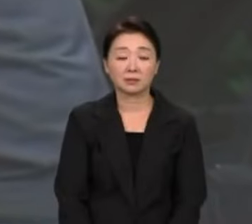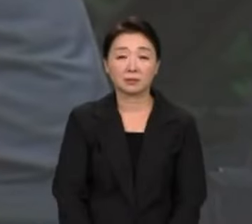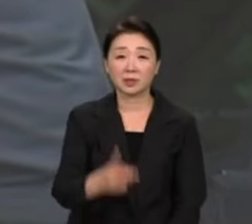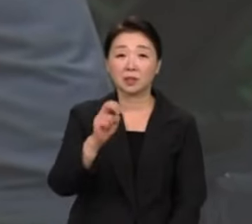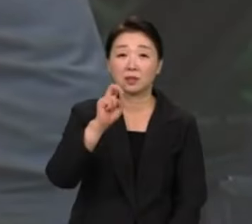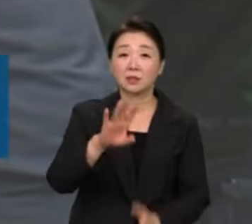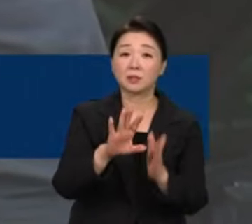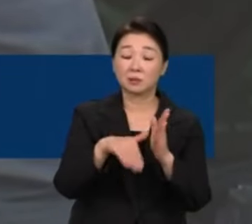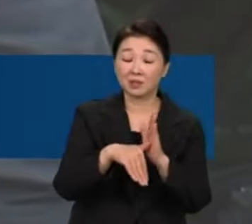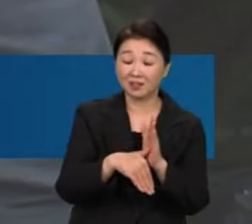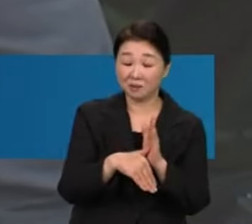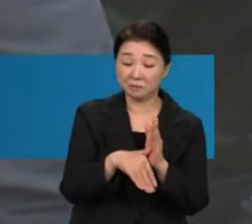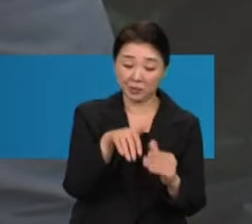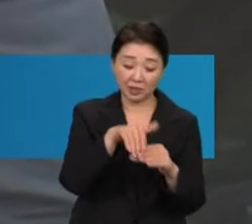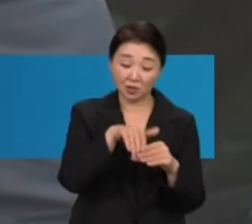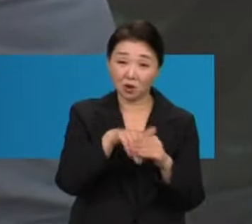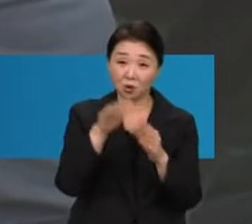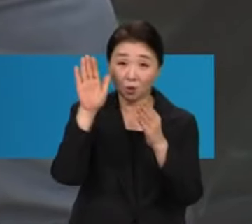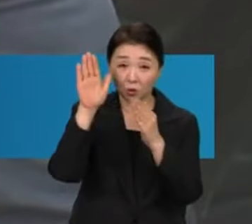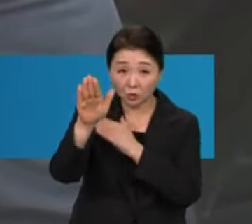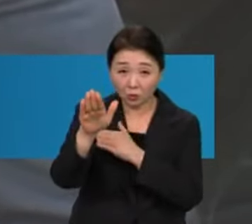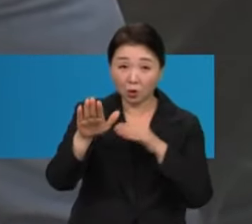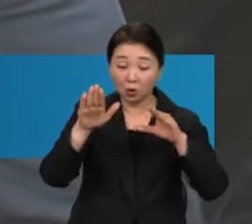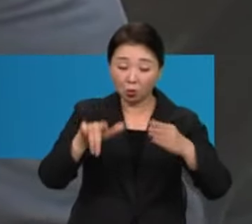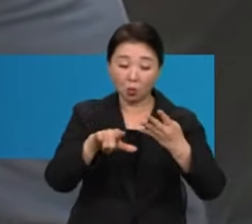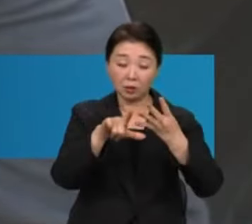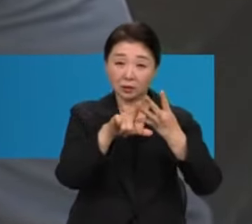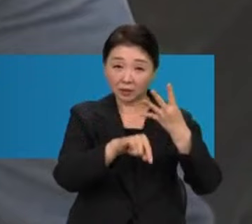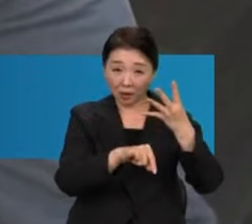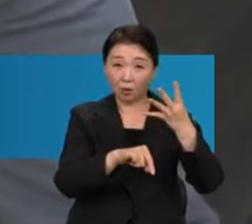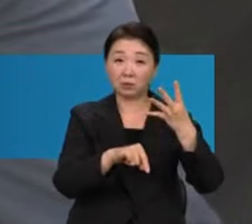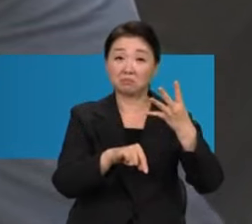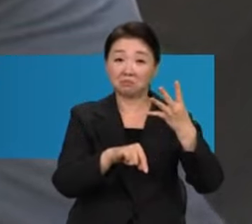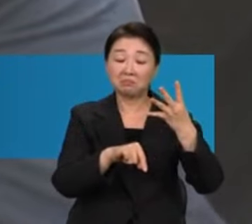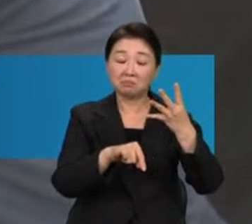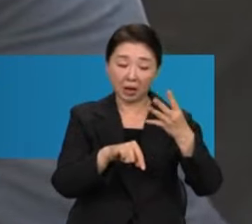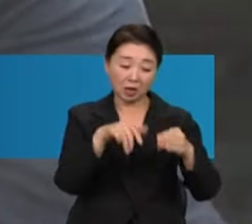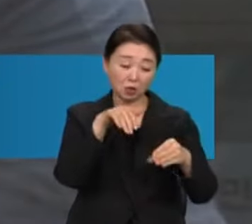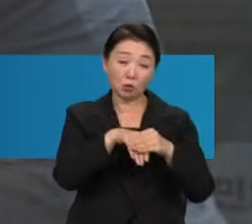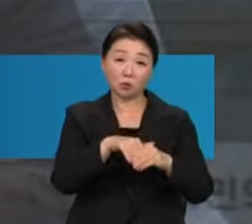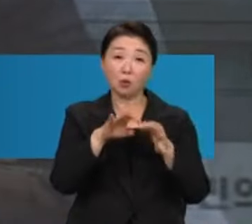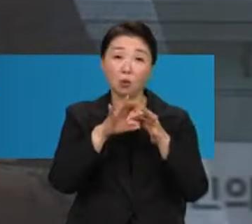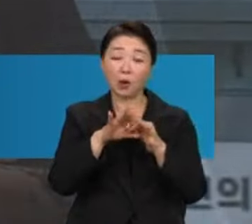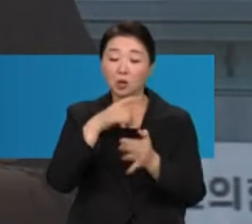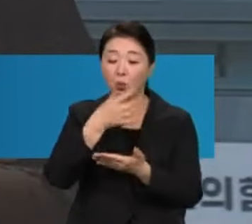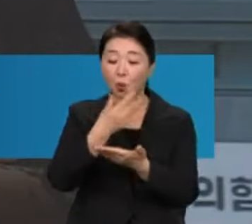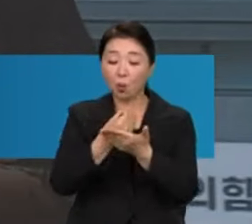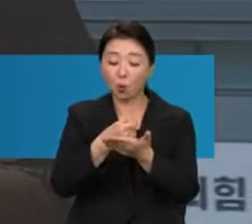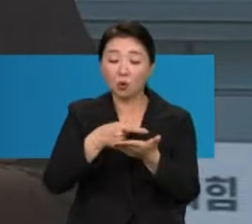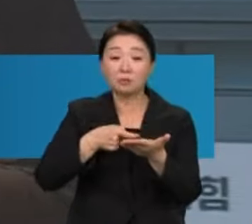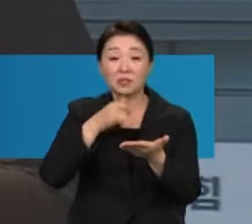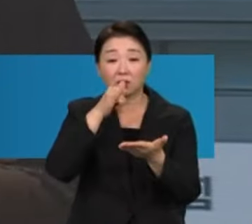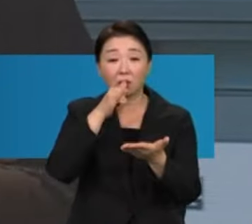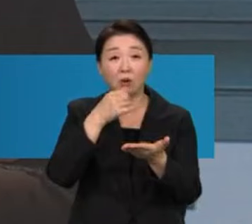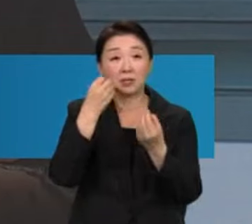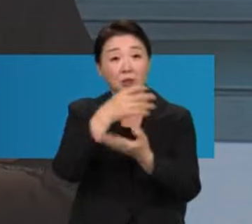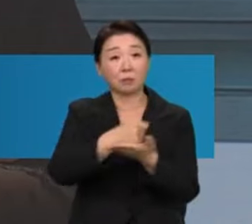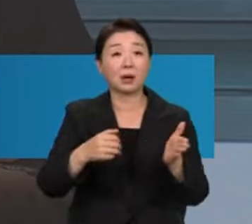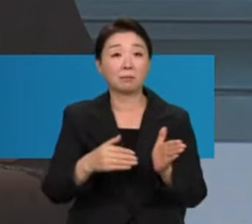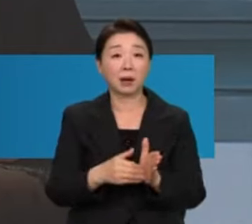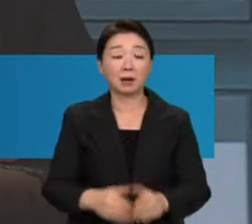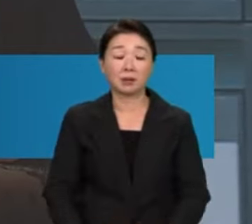2022년 제복걸 선거 이후 올 4월 치러진 총선을 앞두고 이루어진 녹취도 저희가 새롭게